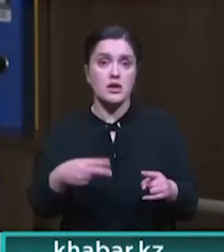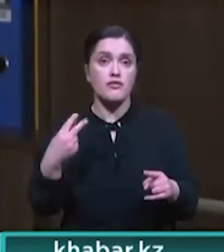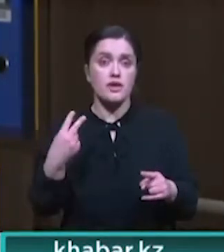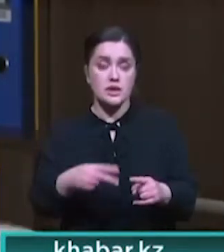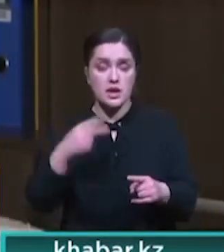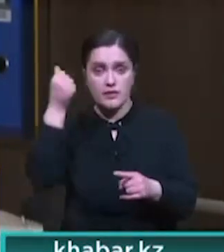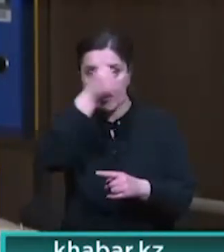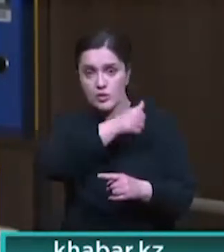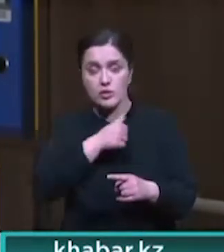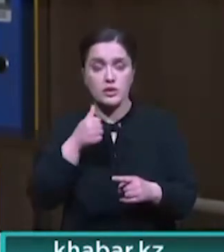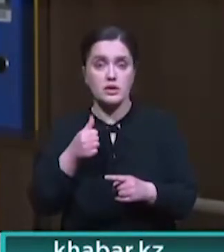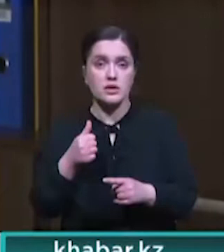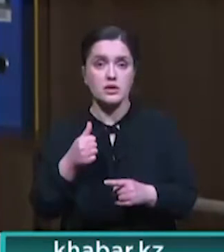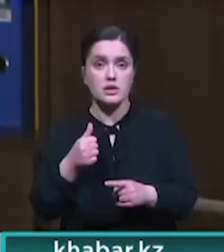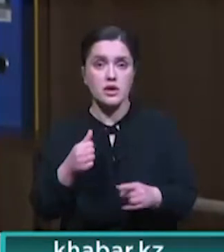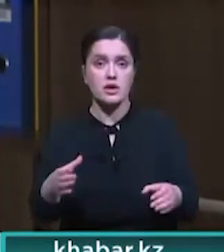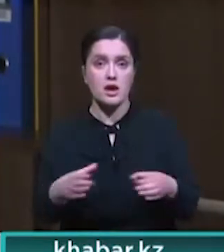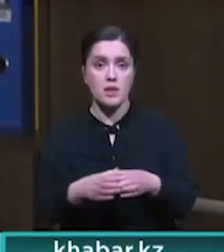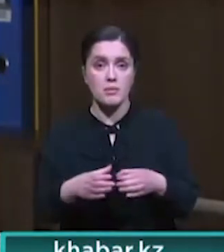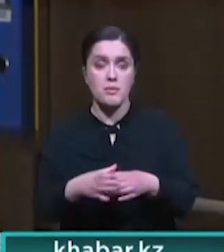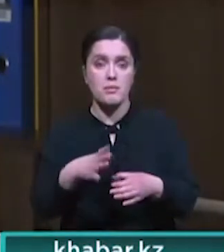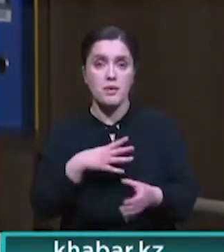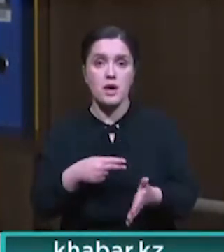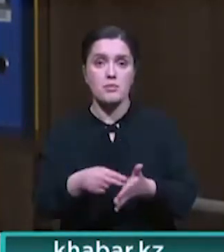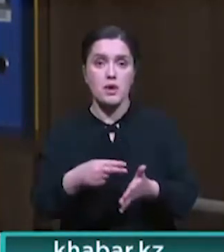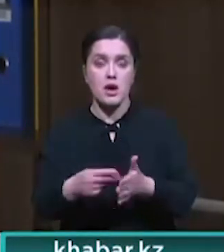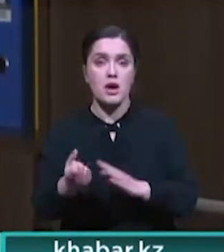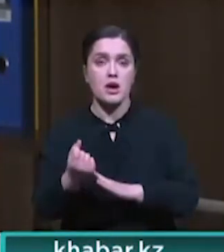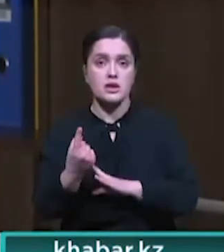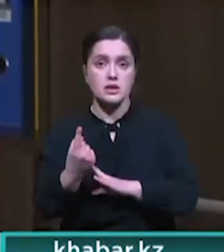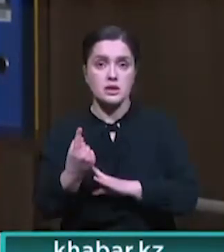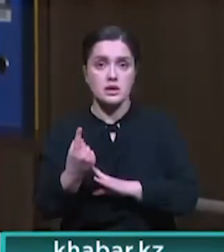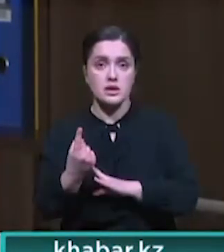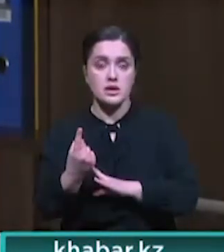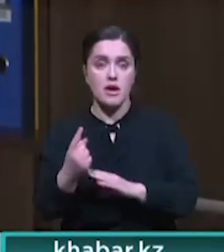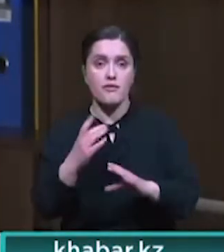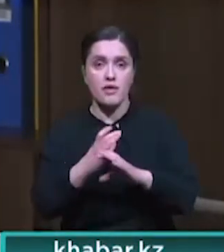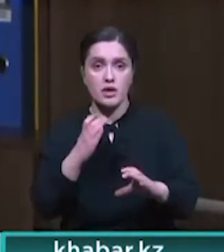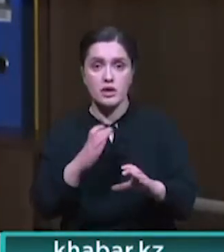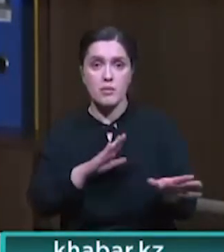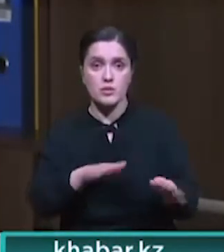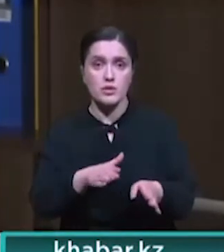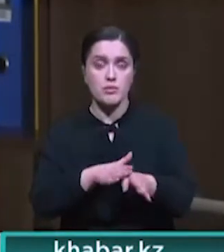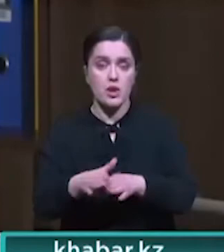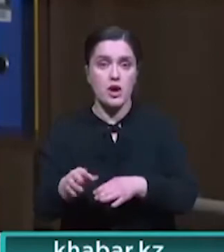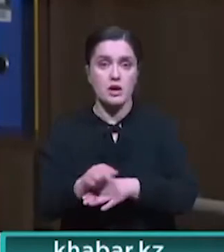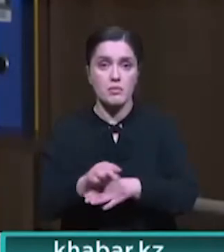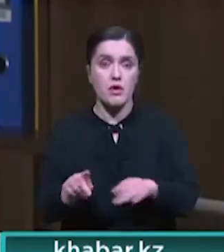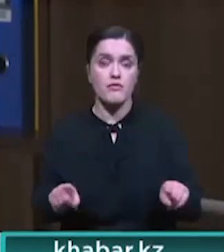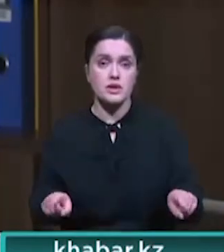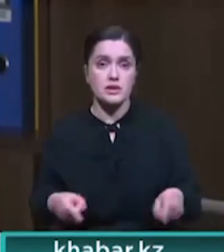года компания была приобретена 11 вагонов после капитального восстановительного